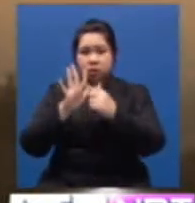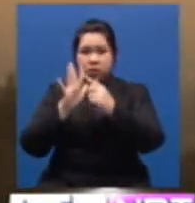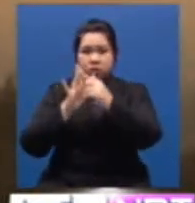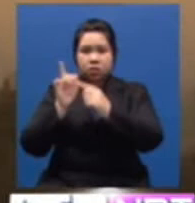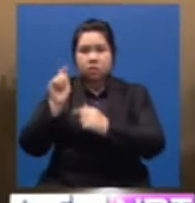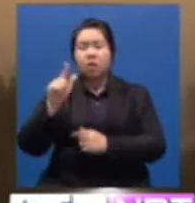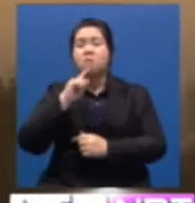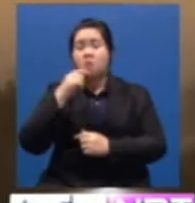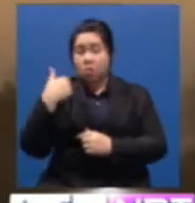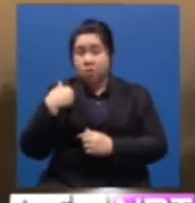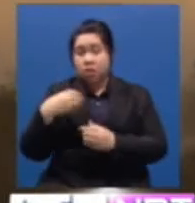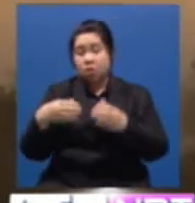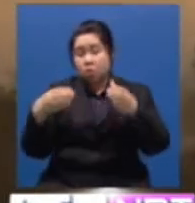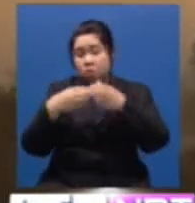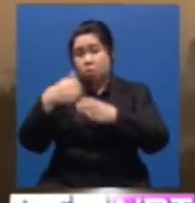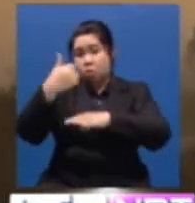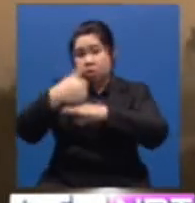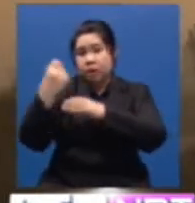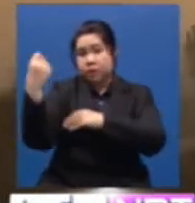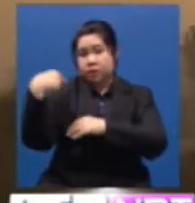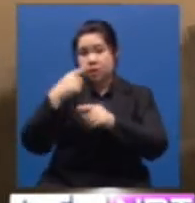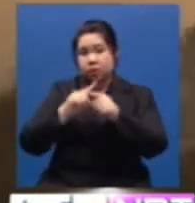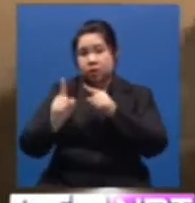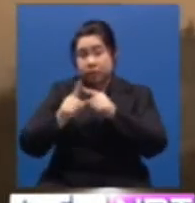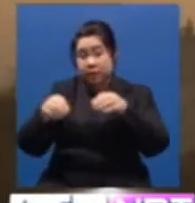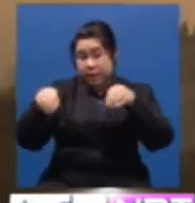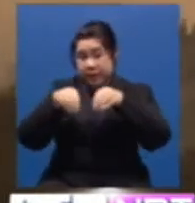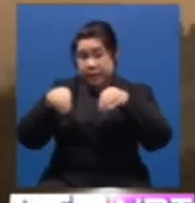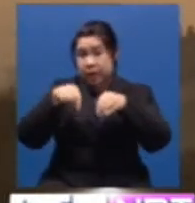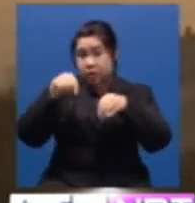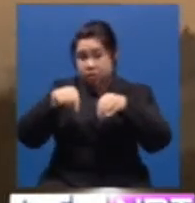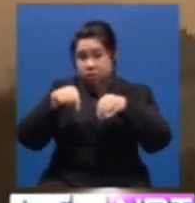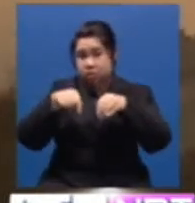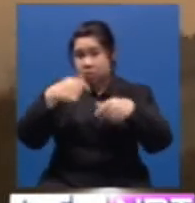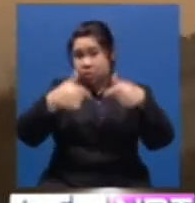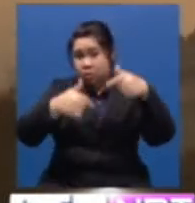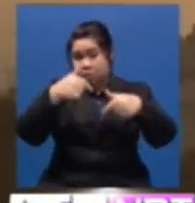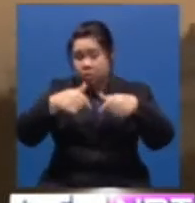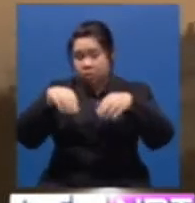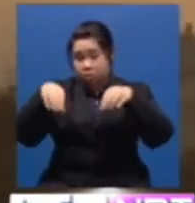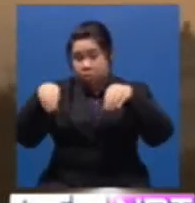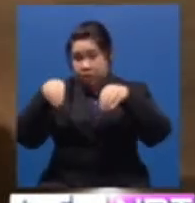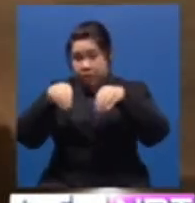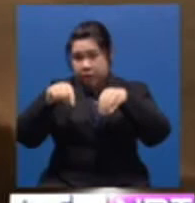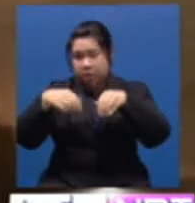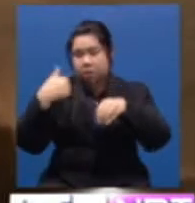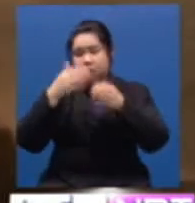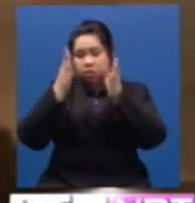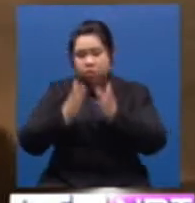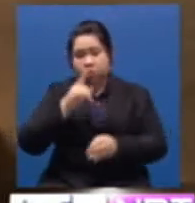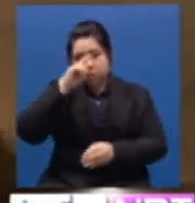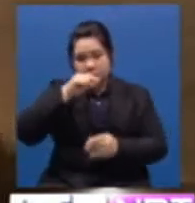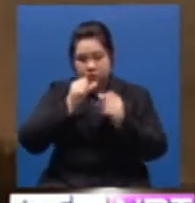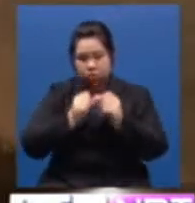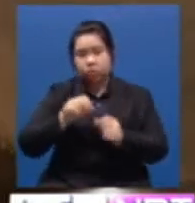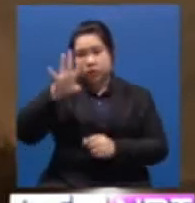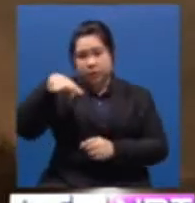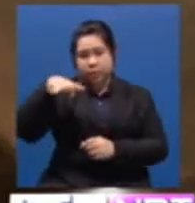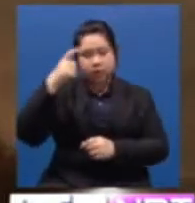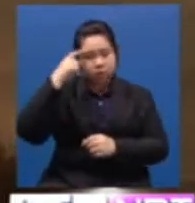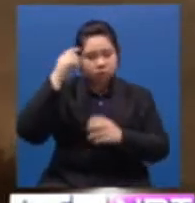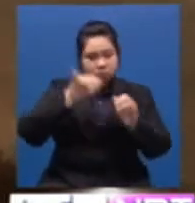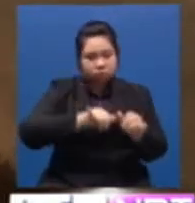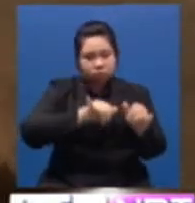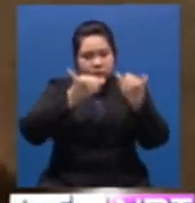นิคมการเกษตร96แห่งซึ่งตั้งอยู่ใกล้ฉนวนกาซ่าและมีคนไทยทำงานอยู่ราว 4,000คนให้ย้ายคนไทยออกไป